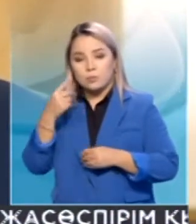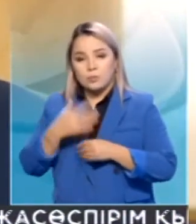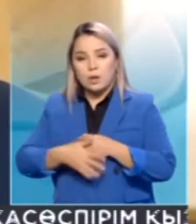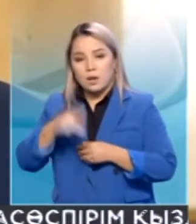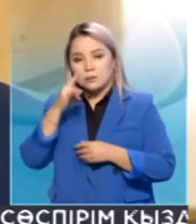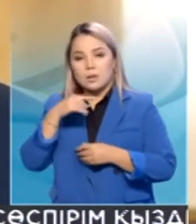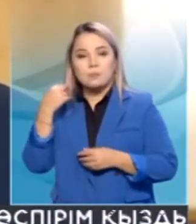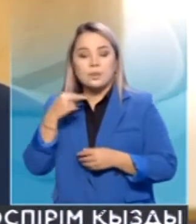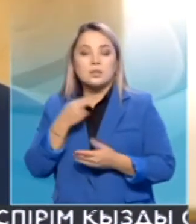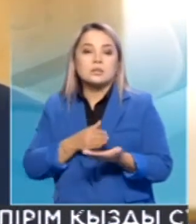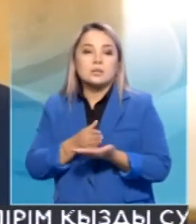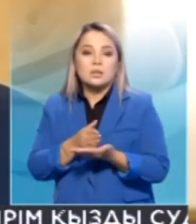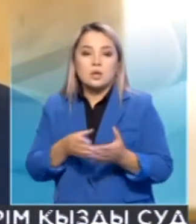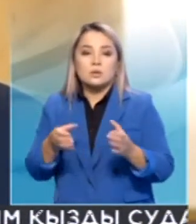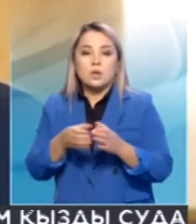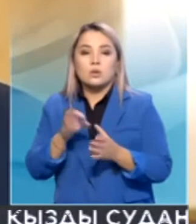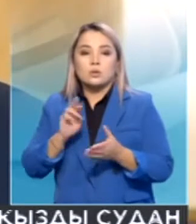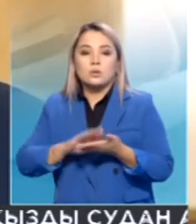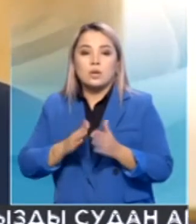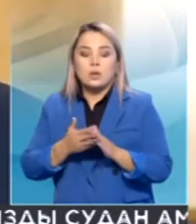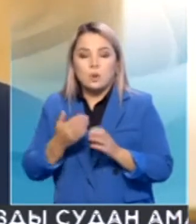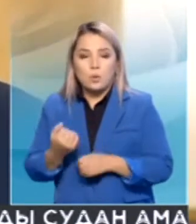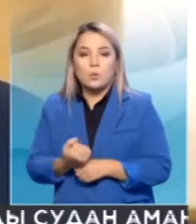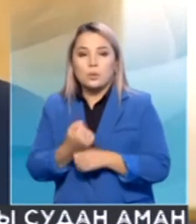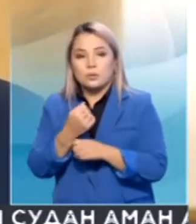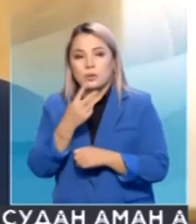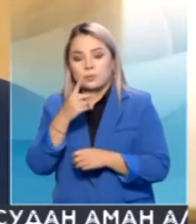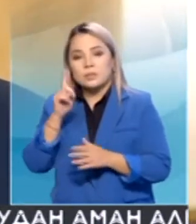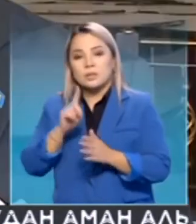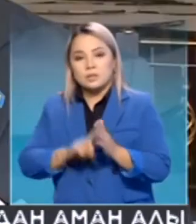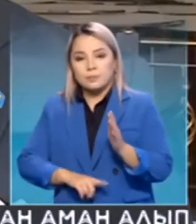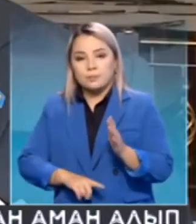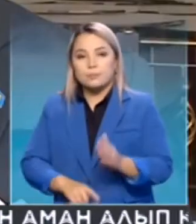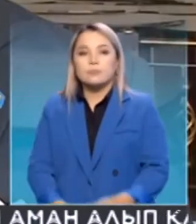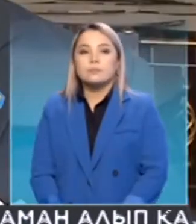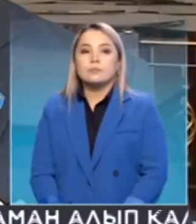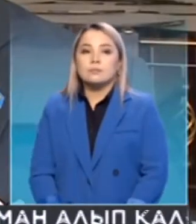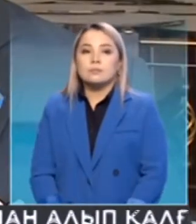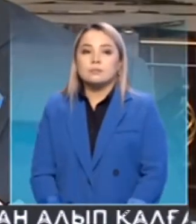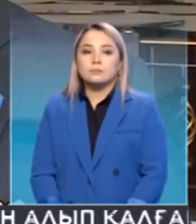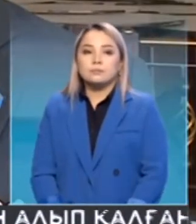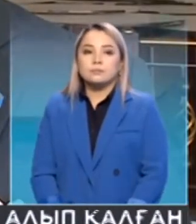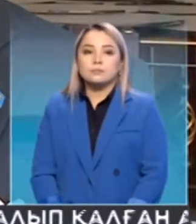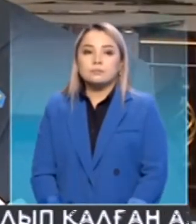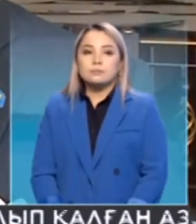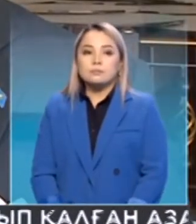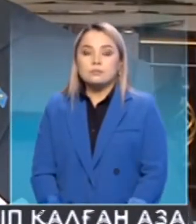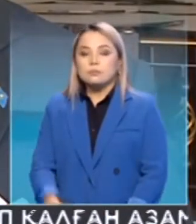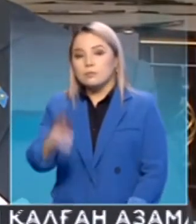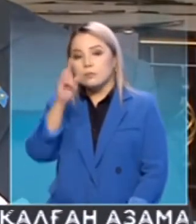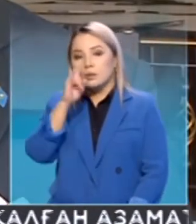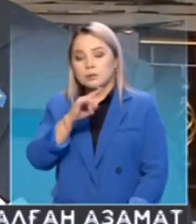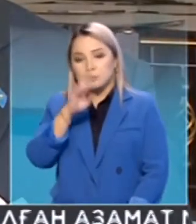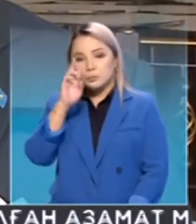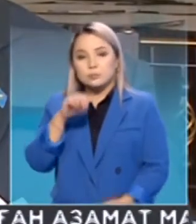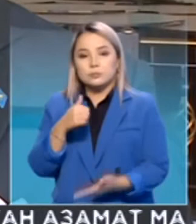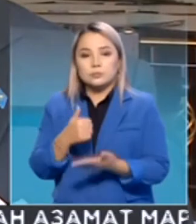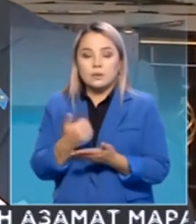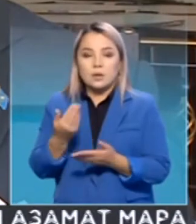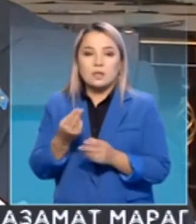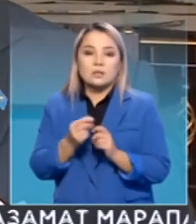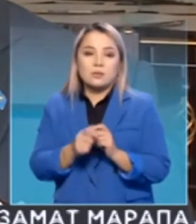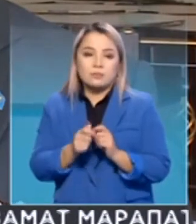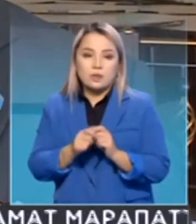Қазақстан президентінің саяси әлеуметтік реформаларын қолдайтынына мен кәміл сенемін. Қазақстан үкіметі инвестицияларды